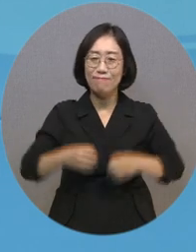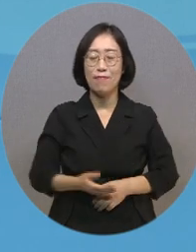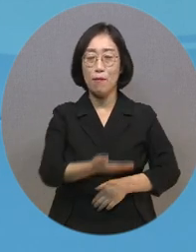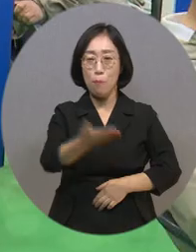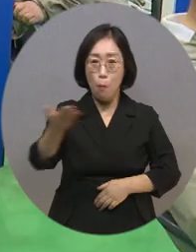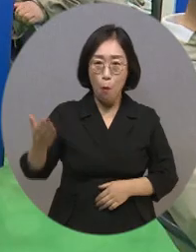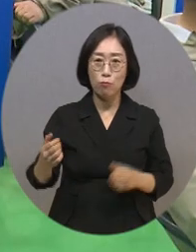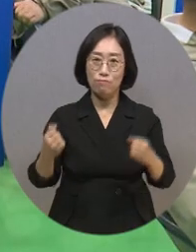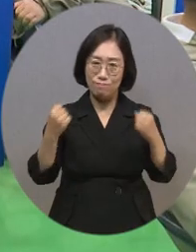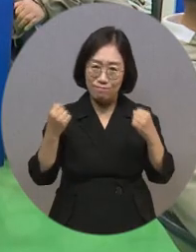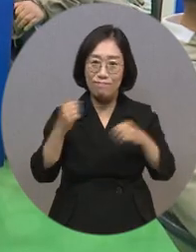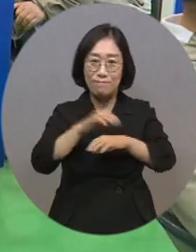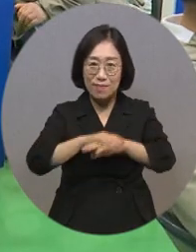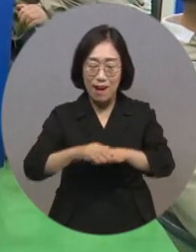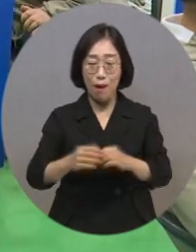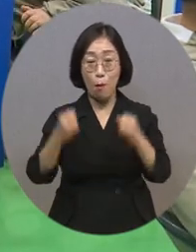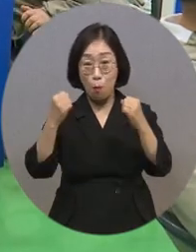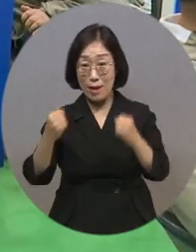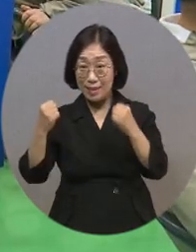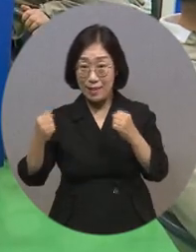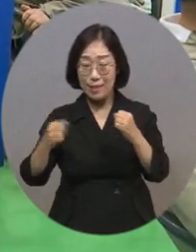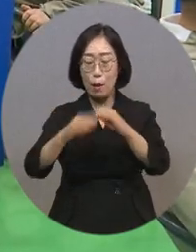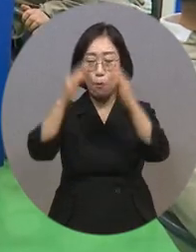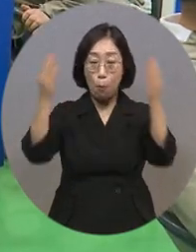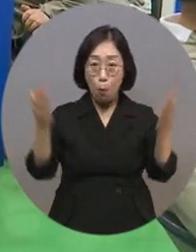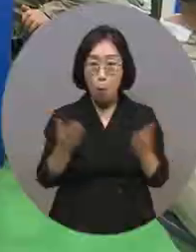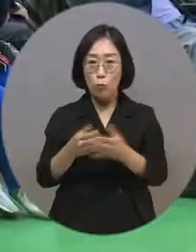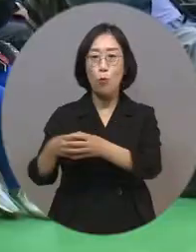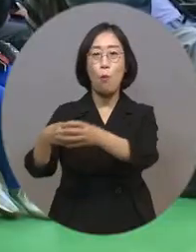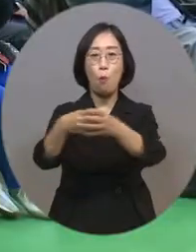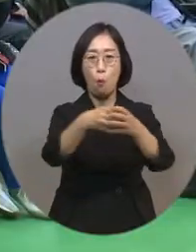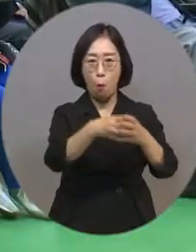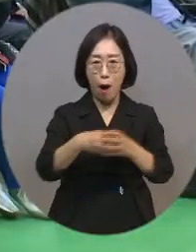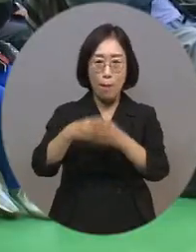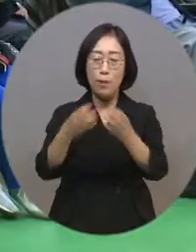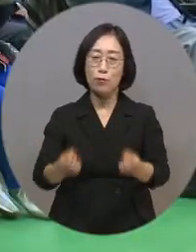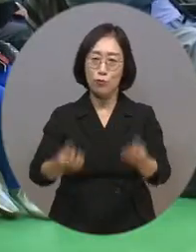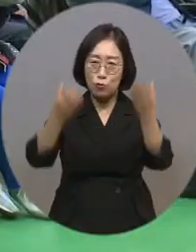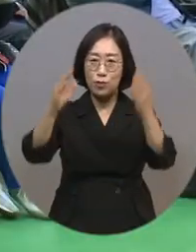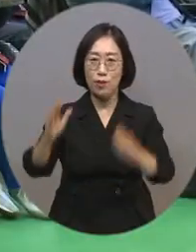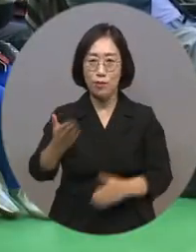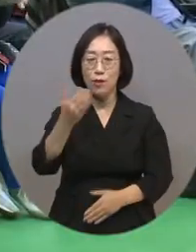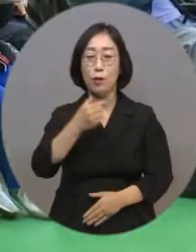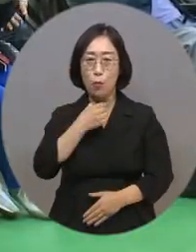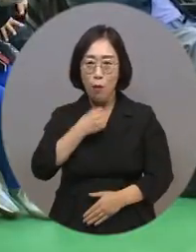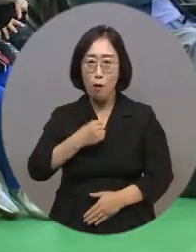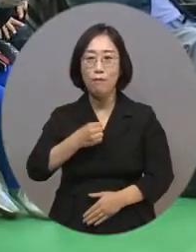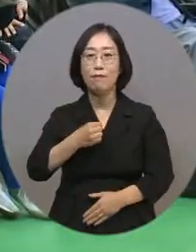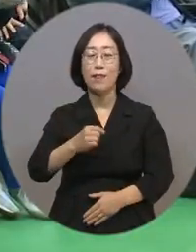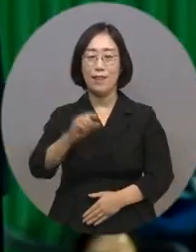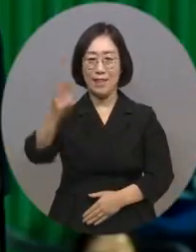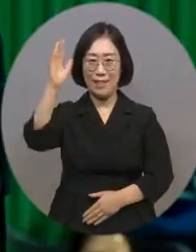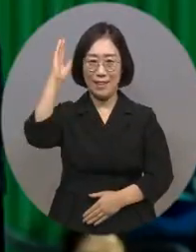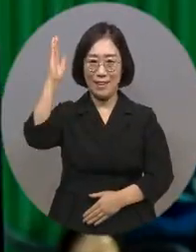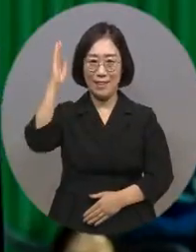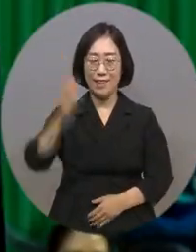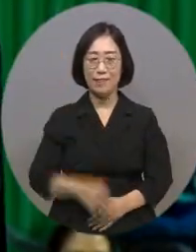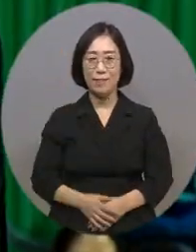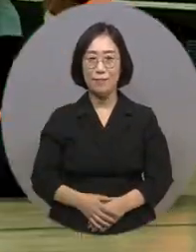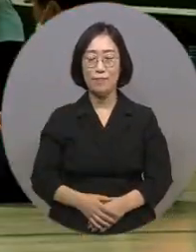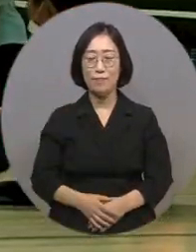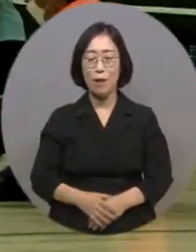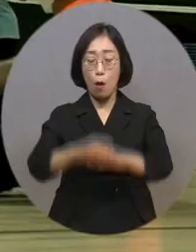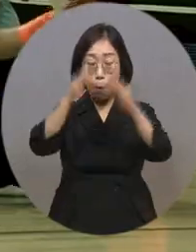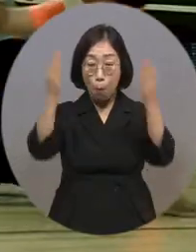빌고 장애인과 비장애인이 대화합하는 축제의 장이 되기를 기원한다고 말했습니다. 전남도